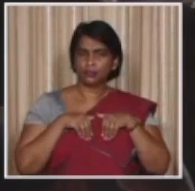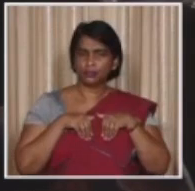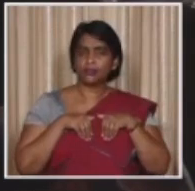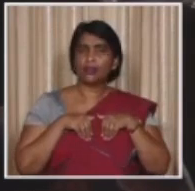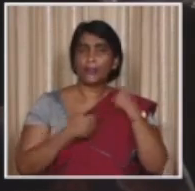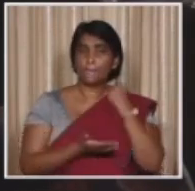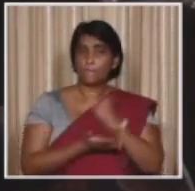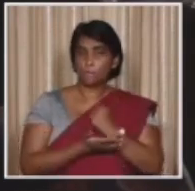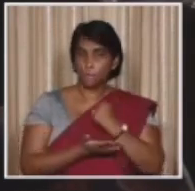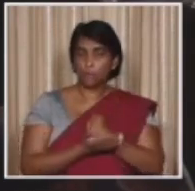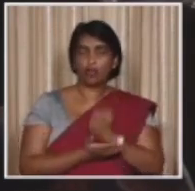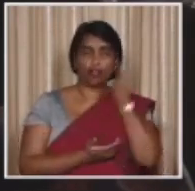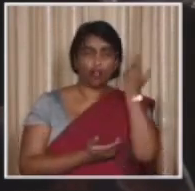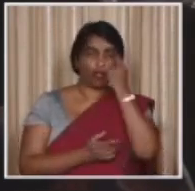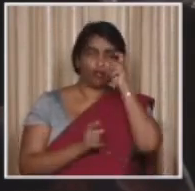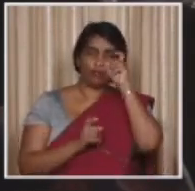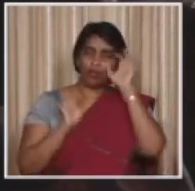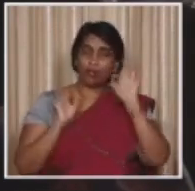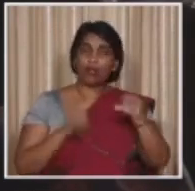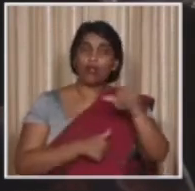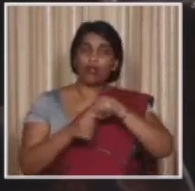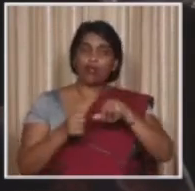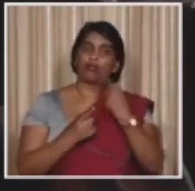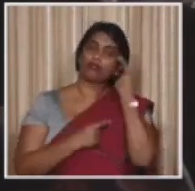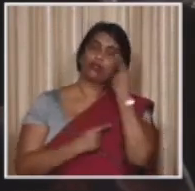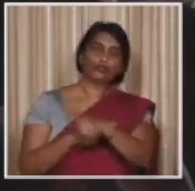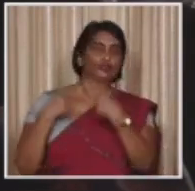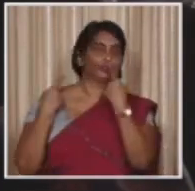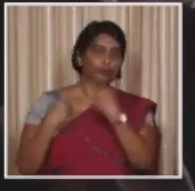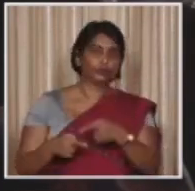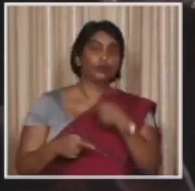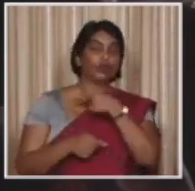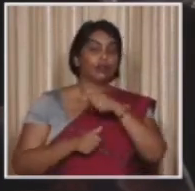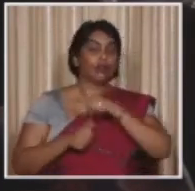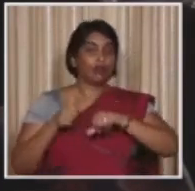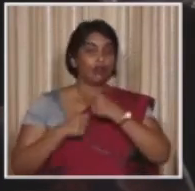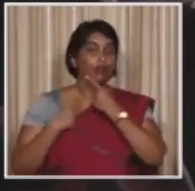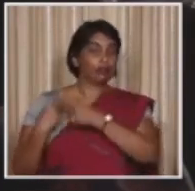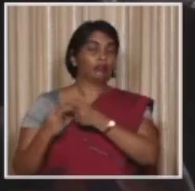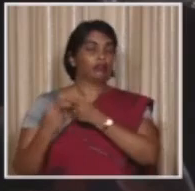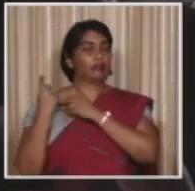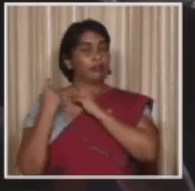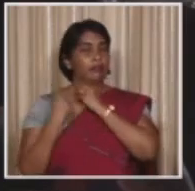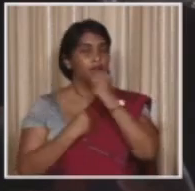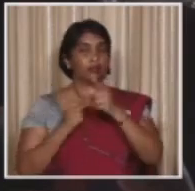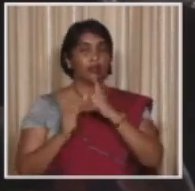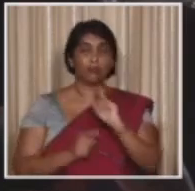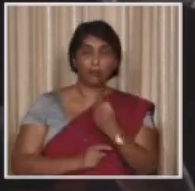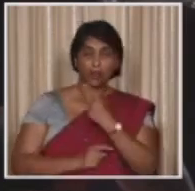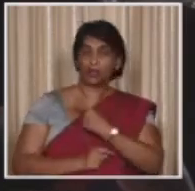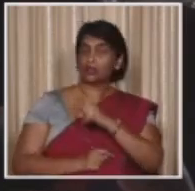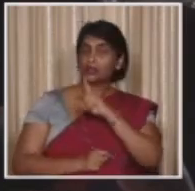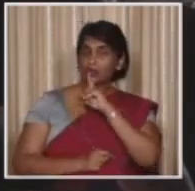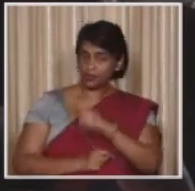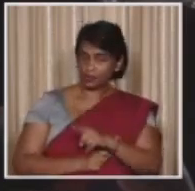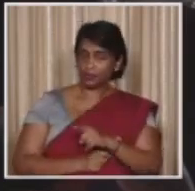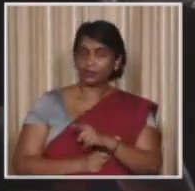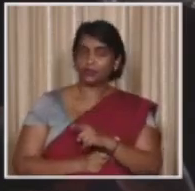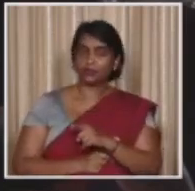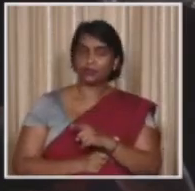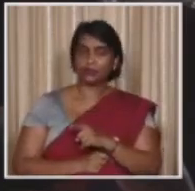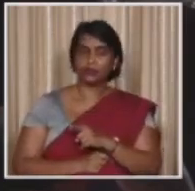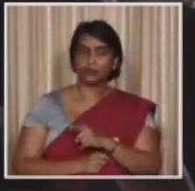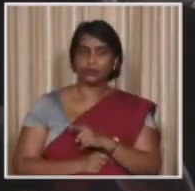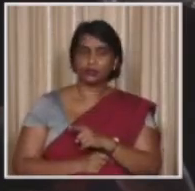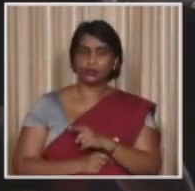මහ බැංකුව මේ ගැන හොයන්නේ නැතුව ඒ ආයතනයටම දෙන්න කියනවා. ඒ ආයතනයටම දෙන්න කියලා නියෝග කරද්දී